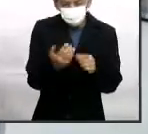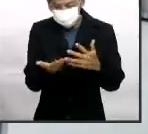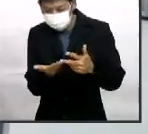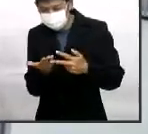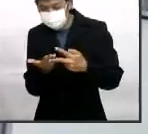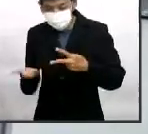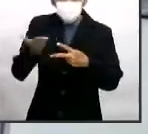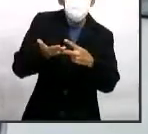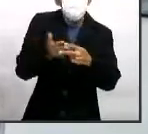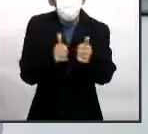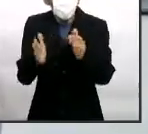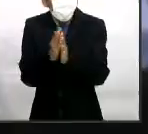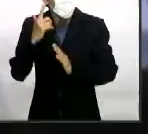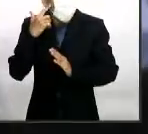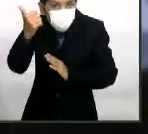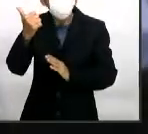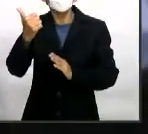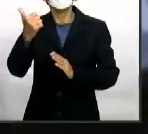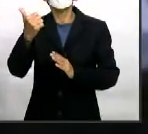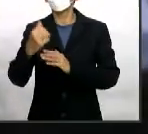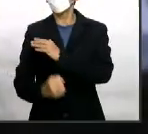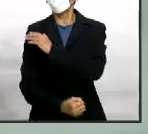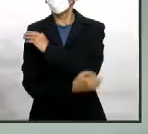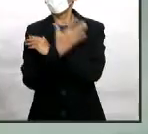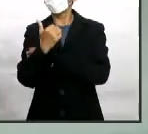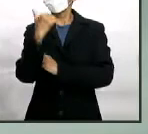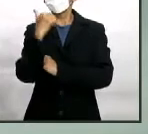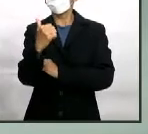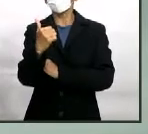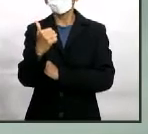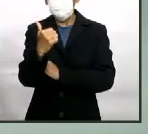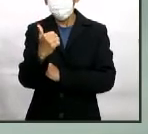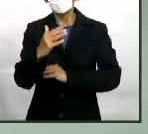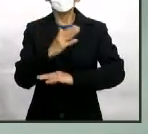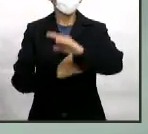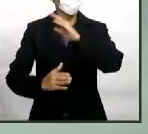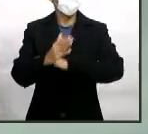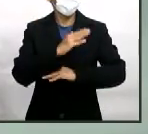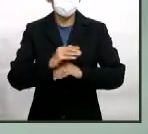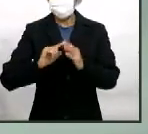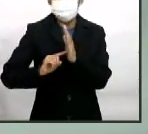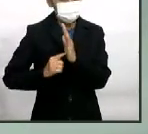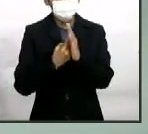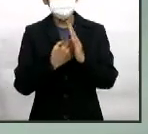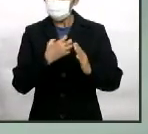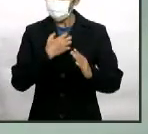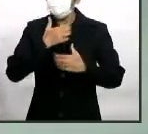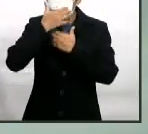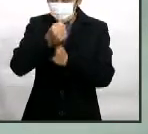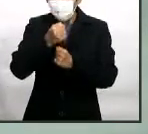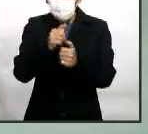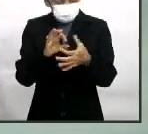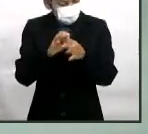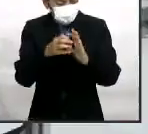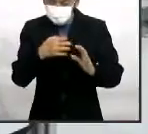ไปในระดับของคนปกติได้ด้วยอันนี้ผมคิดว่ามันเป็นโอกาสที่ดีมากๆสำหรับผู้พิการที่เริ่มที่อยากจะสนใจในเรื่